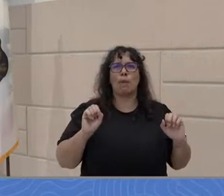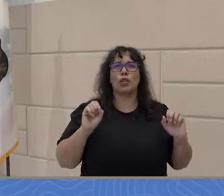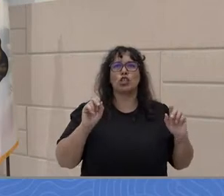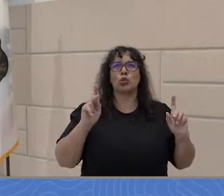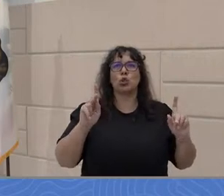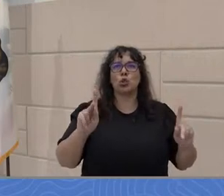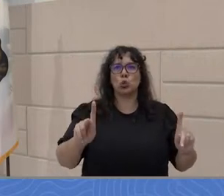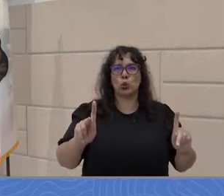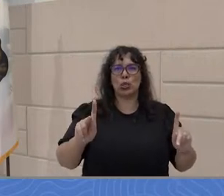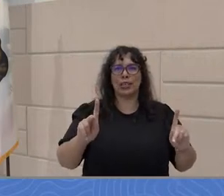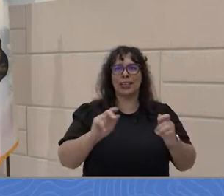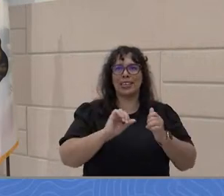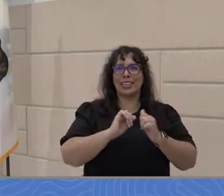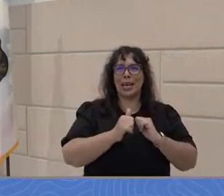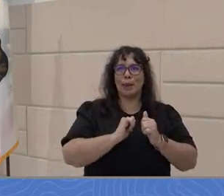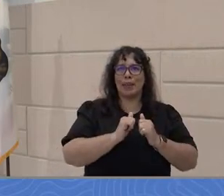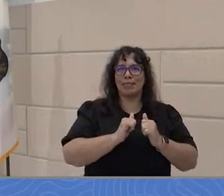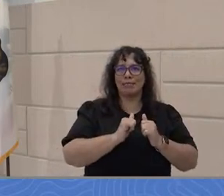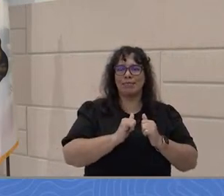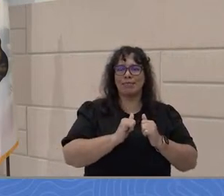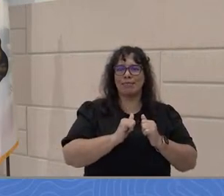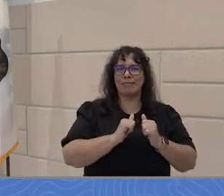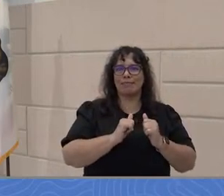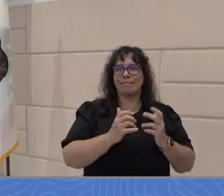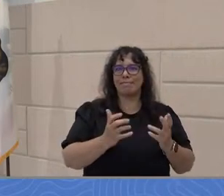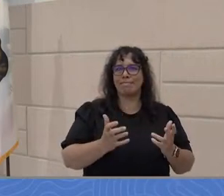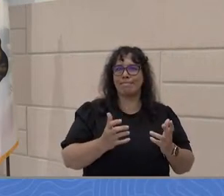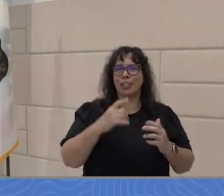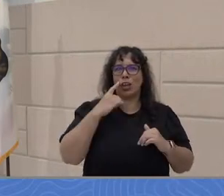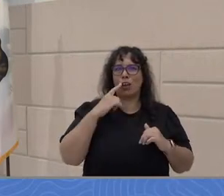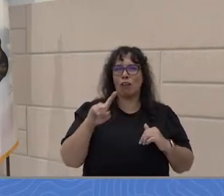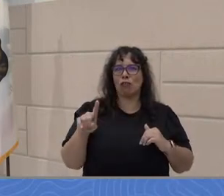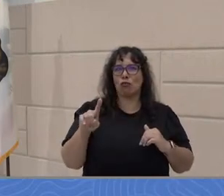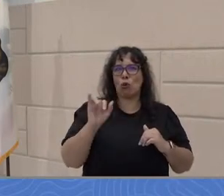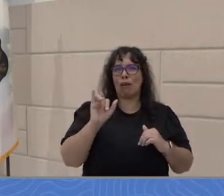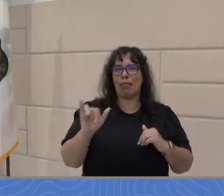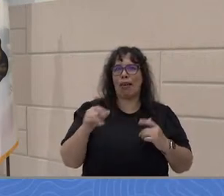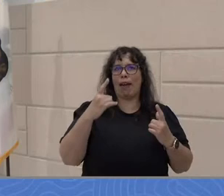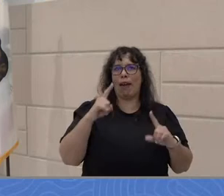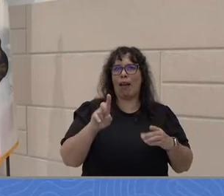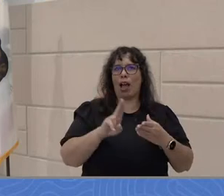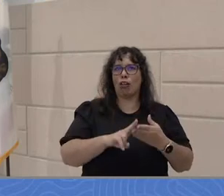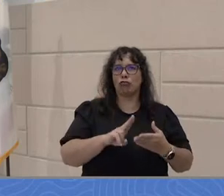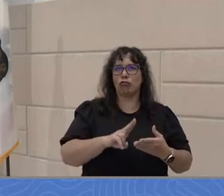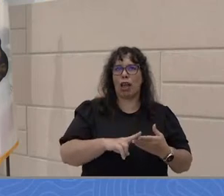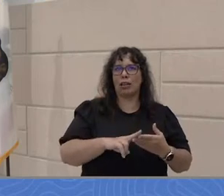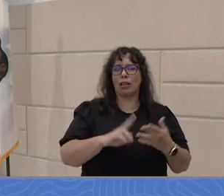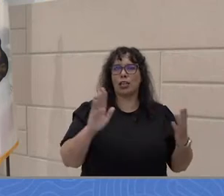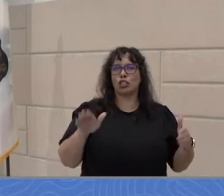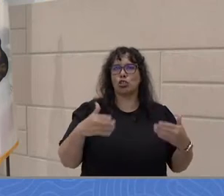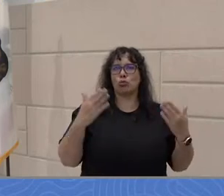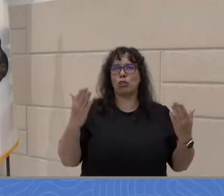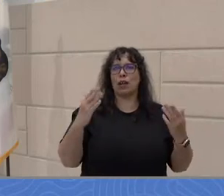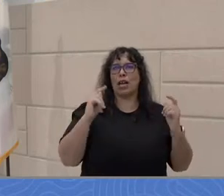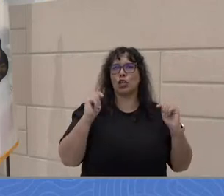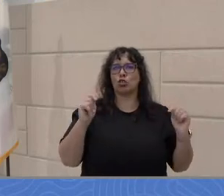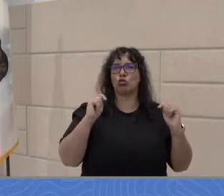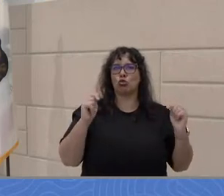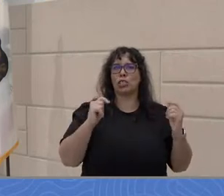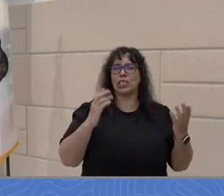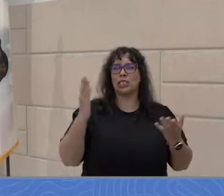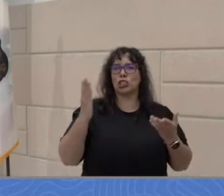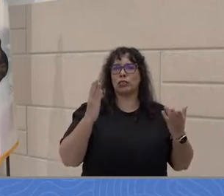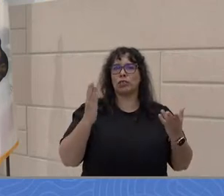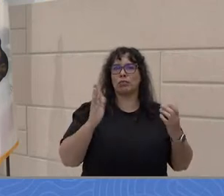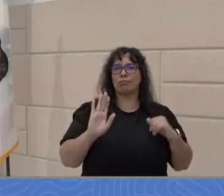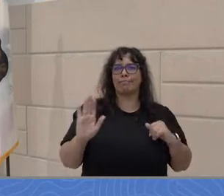ដោយសម្រាប់អំពីផ្នែកបញ្យលមេរៀនទៅកាន់សិស្សនេះអាចប្រណាំងប្រជែងយ៉ាងម៉េចទៅកាន់ជាមួយ